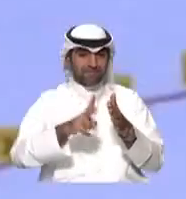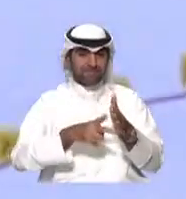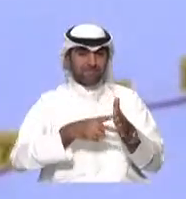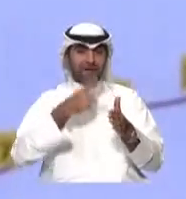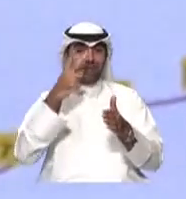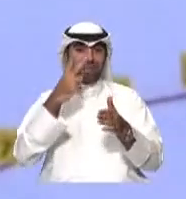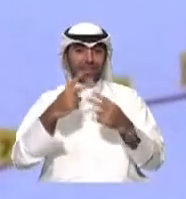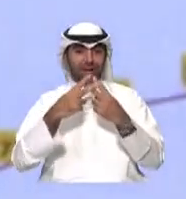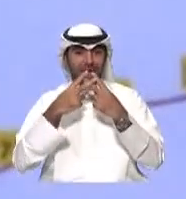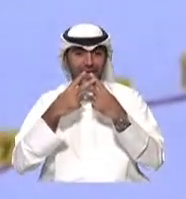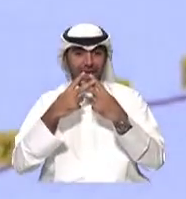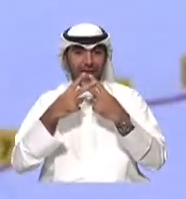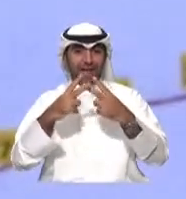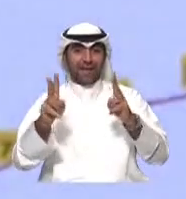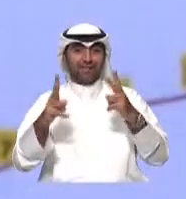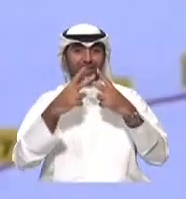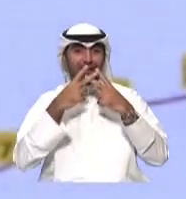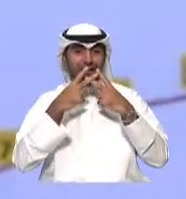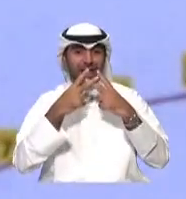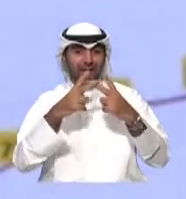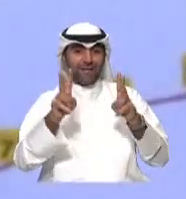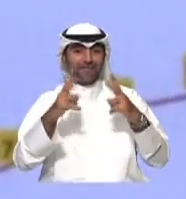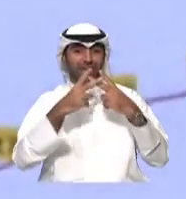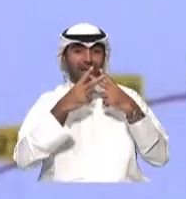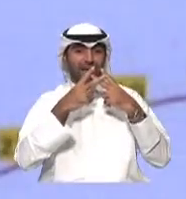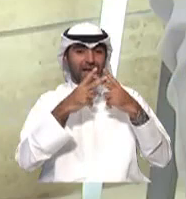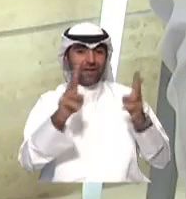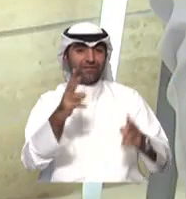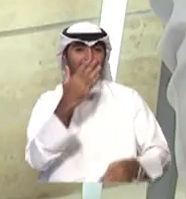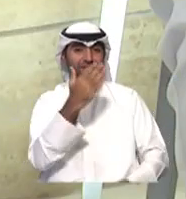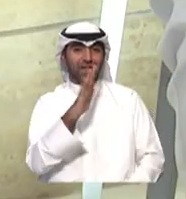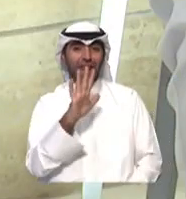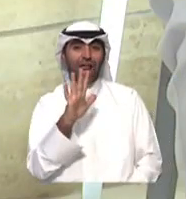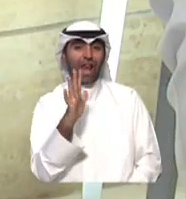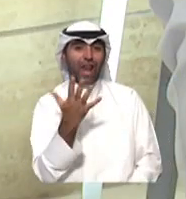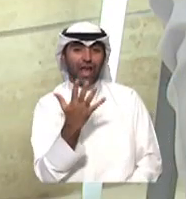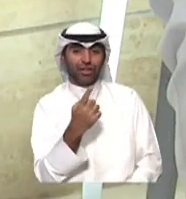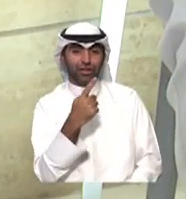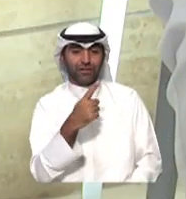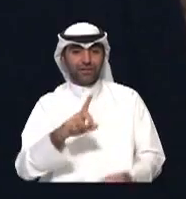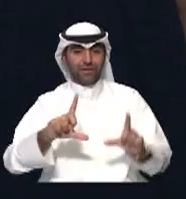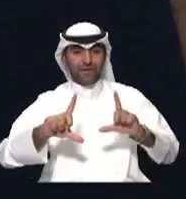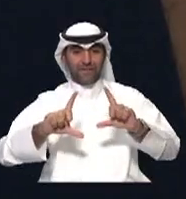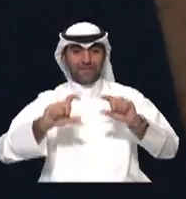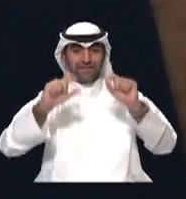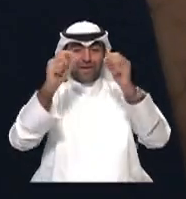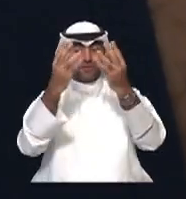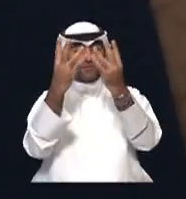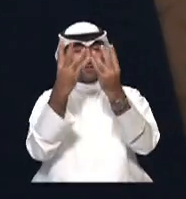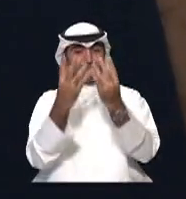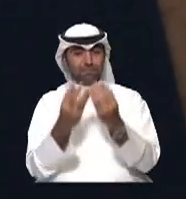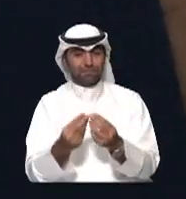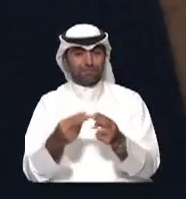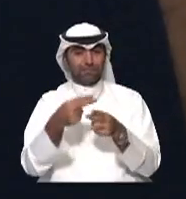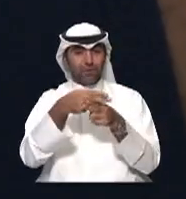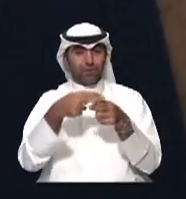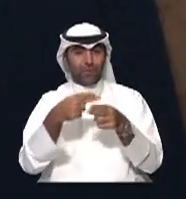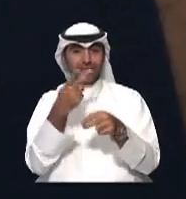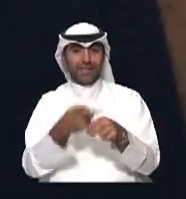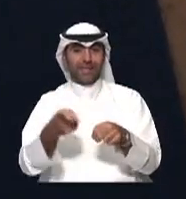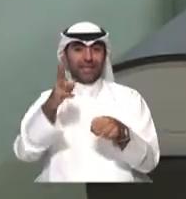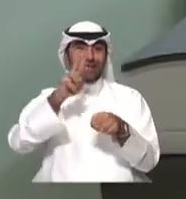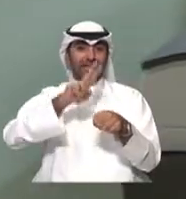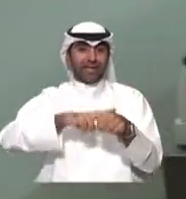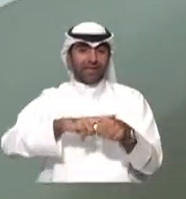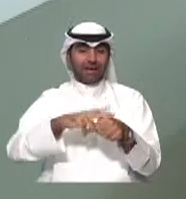على المؤشرات الإيجابية للمنحنى الوبائي بفضل تسريع عجلة التطعيم في البلاد، الذي ساهم في إغلاق العديد